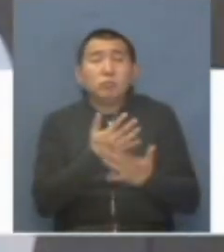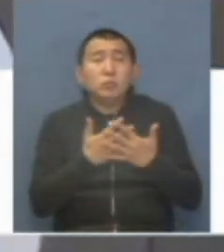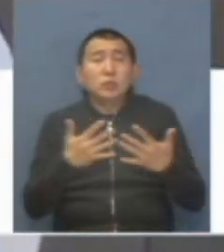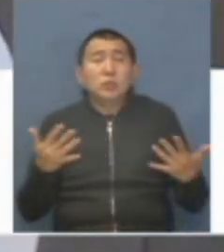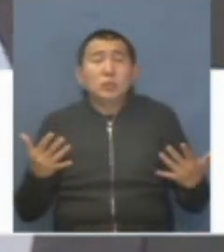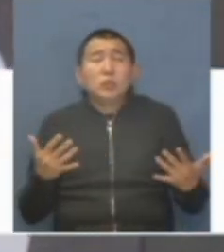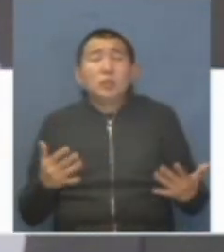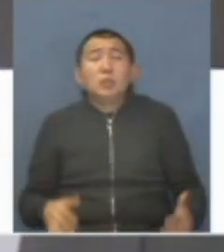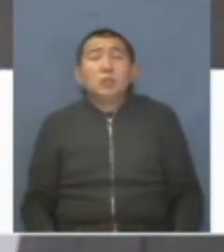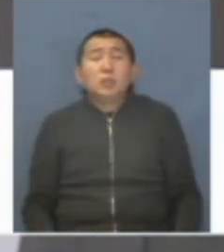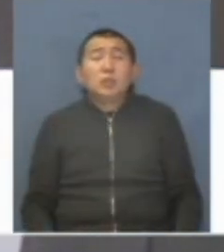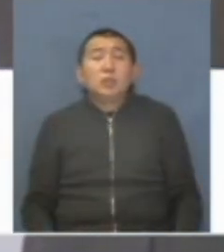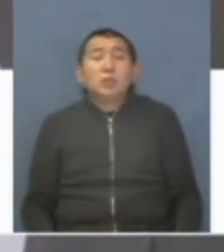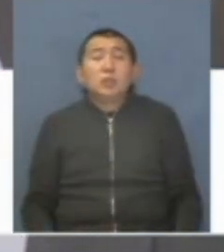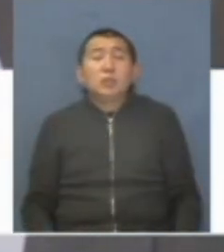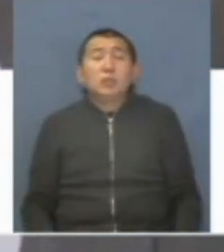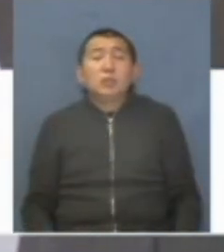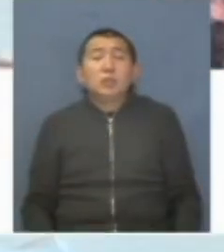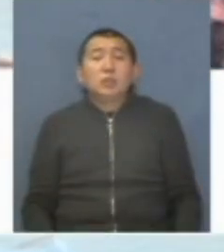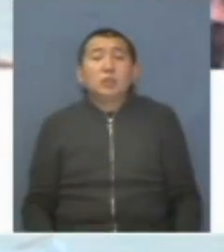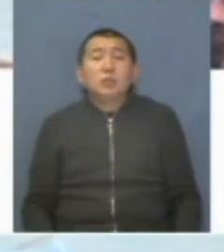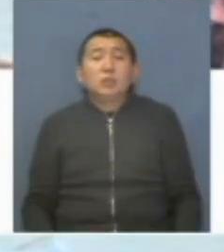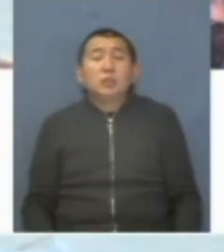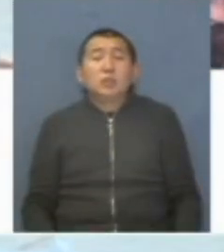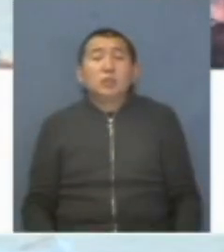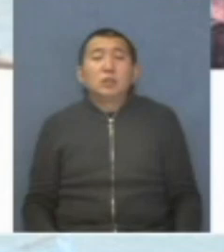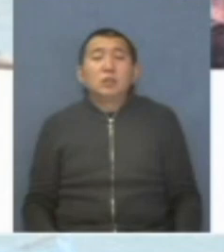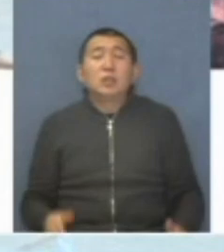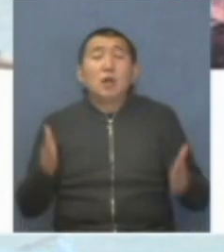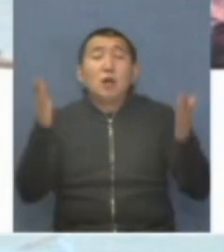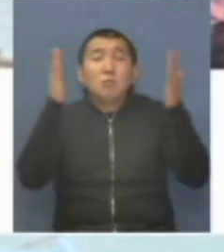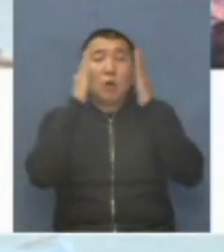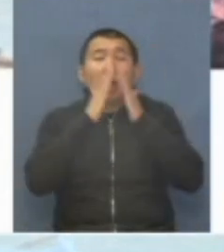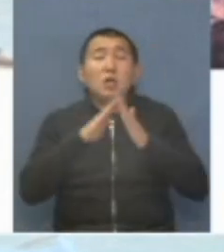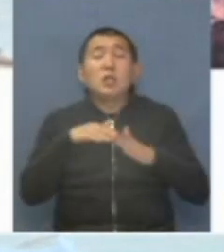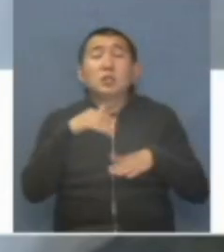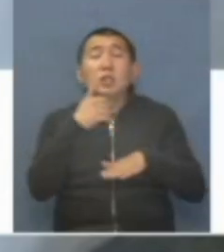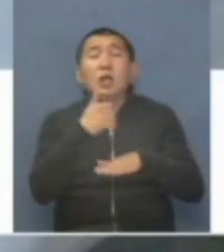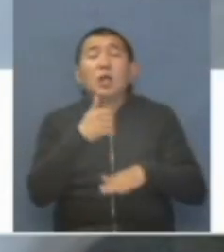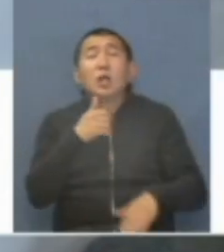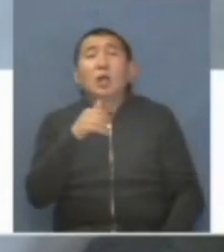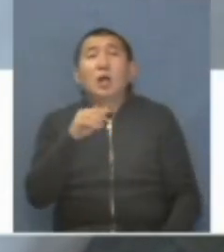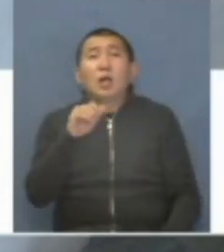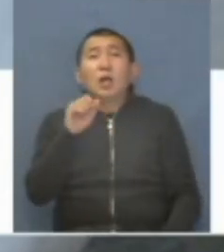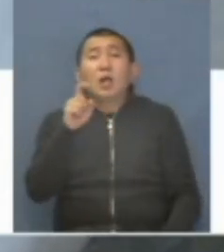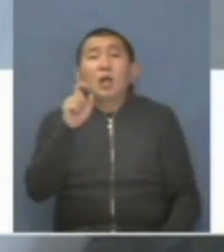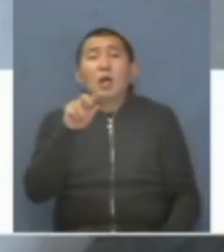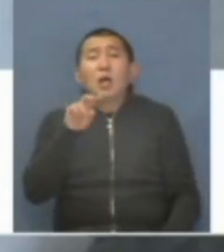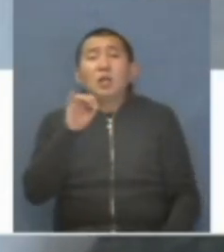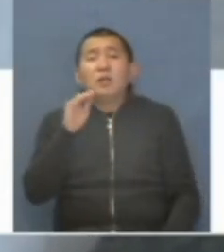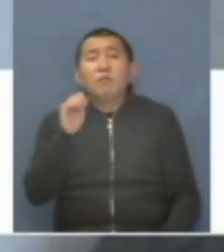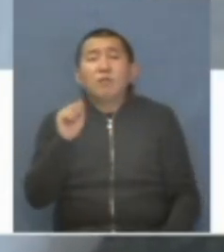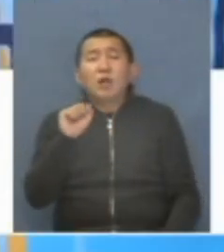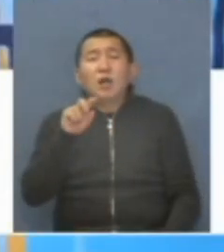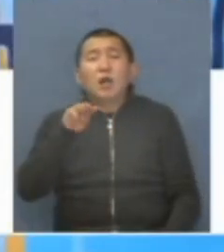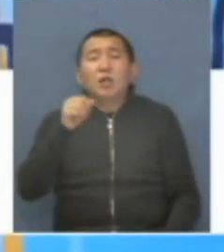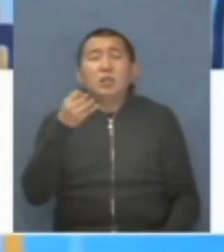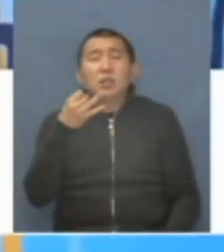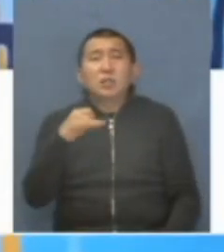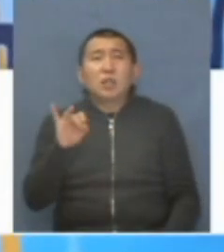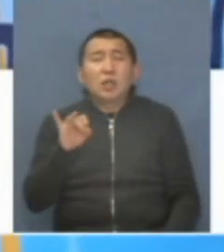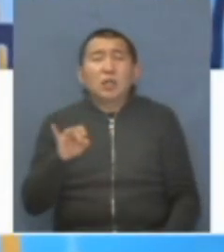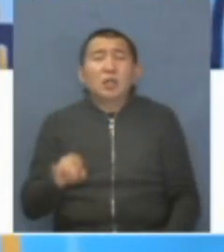рамках благотворительной акции, прошедшей в областной мечети Халифа Алтай, 100 жителей получили мясо и продуктовые наборы.